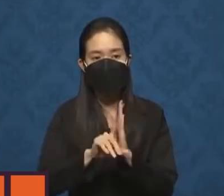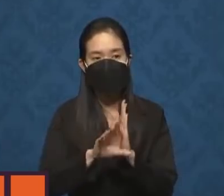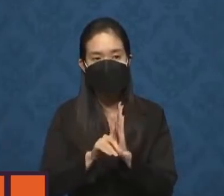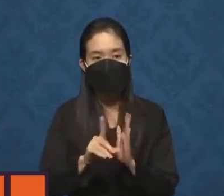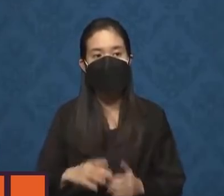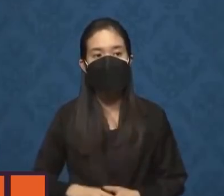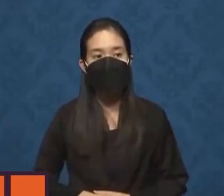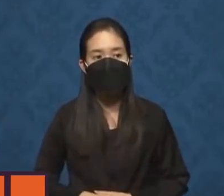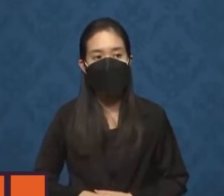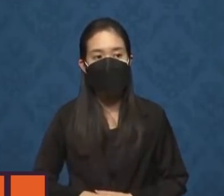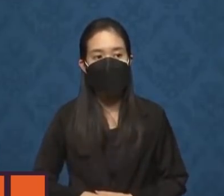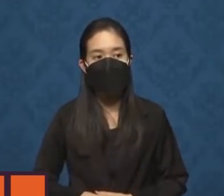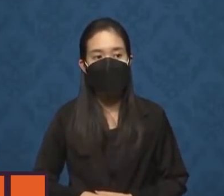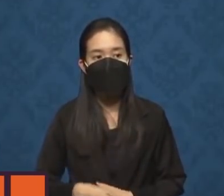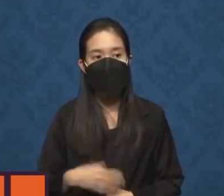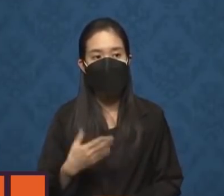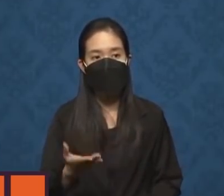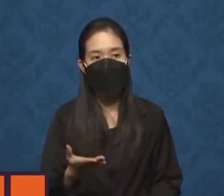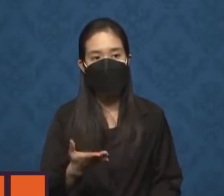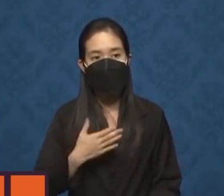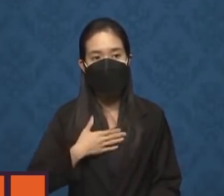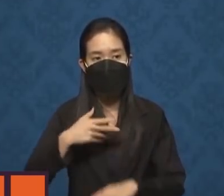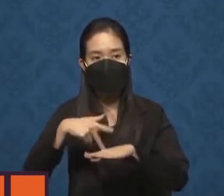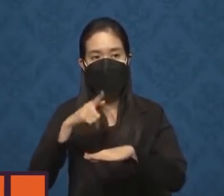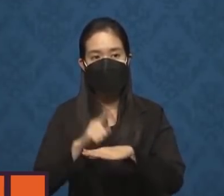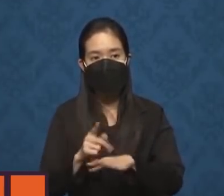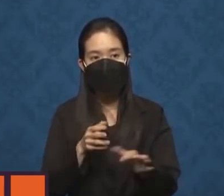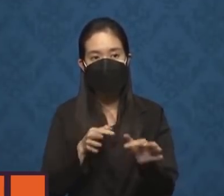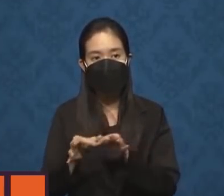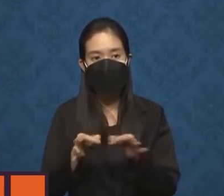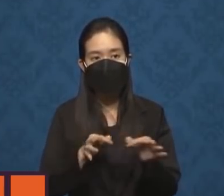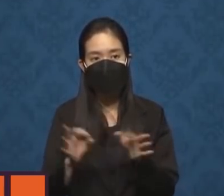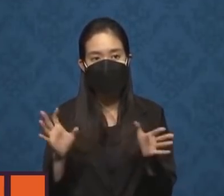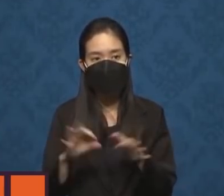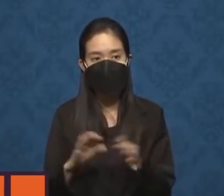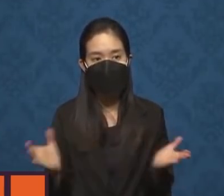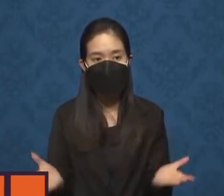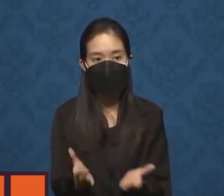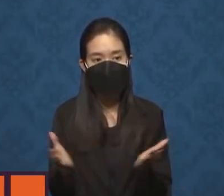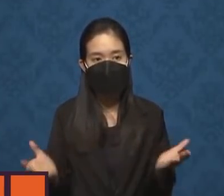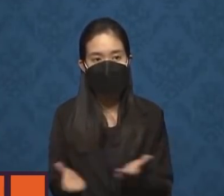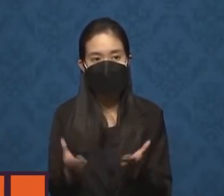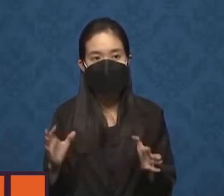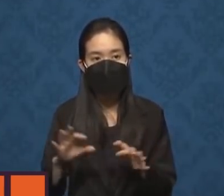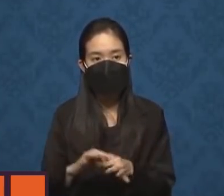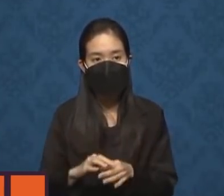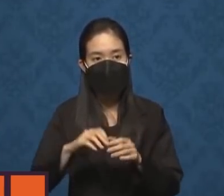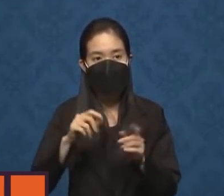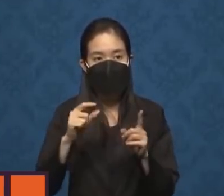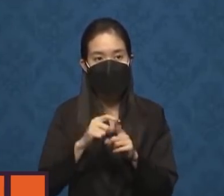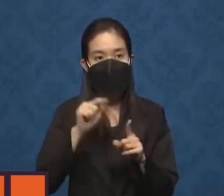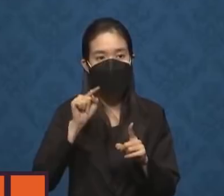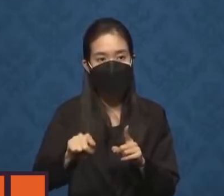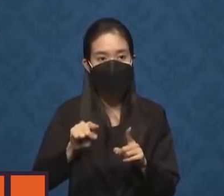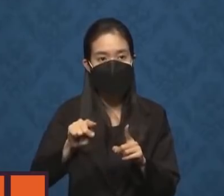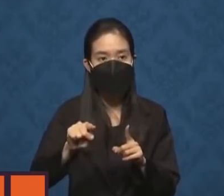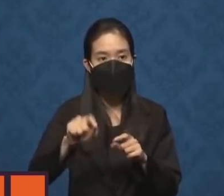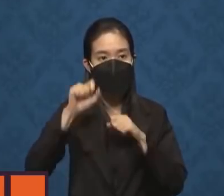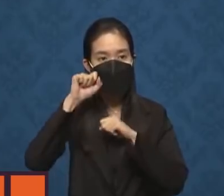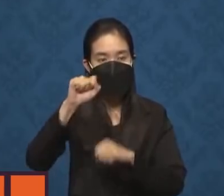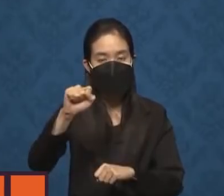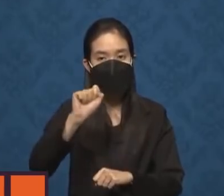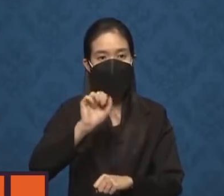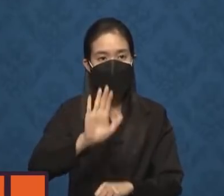ค่ะท่านประธานคะดิฉันจะขออภิปรายสนับสนุนร่างพระราชบัญญัติยกเลิกประกาศและคำสั่งคณะรักษาความสงบ